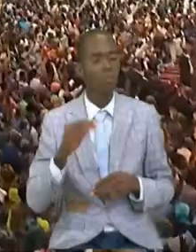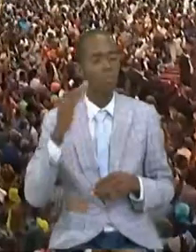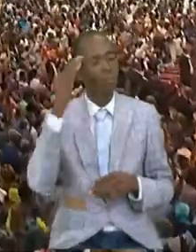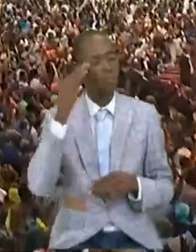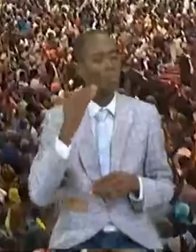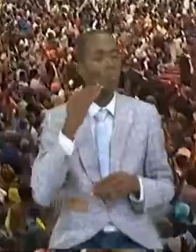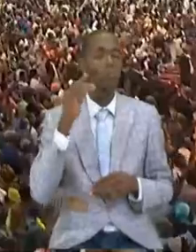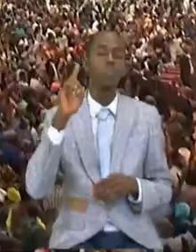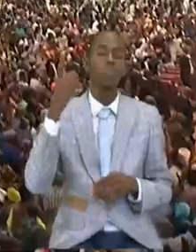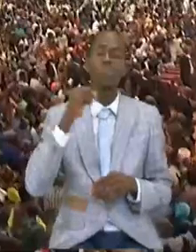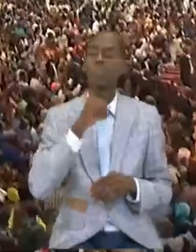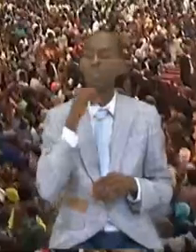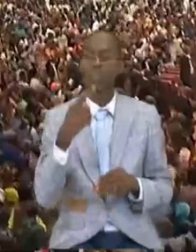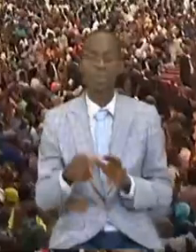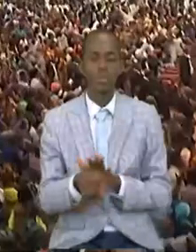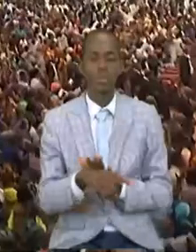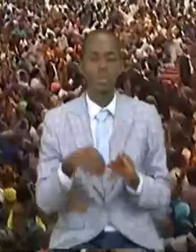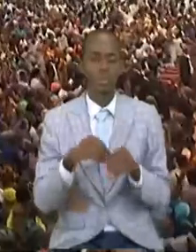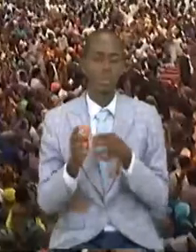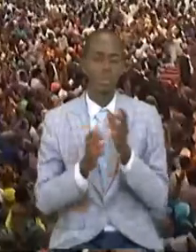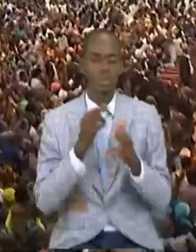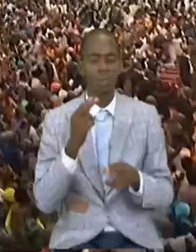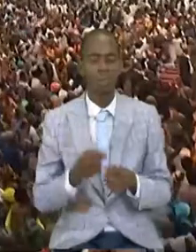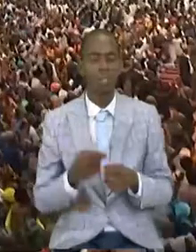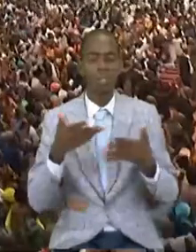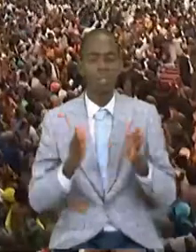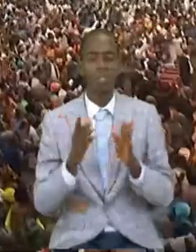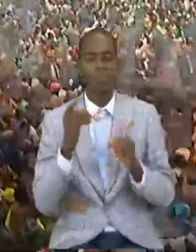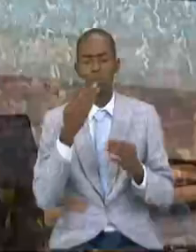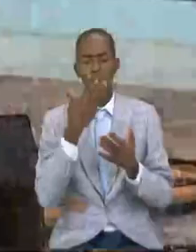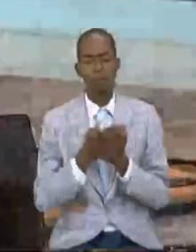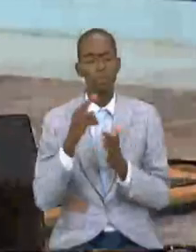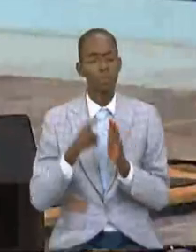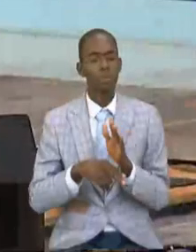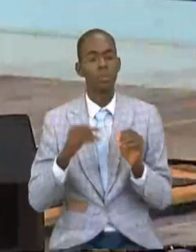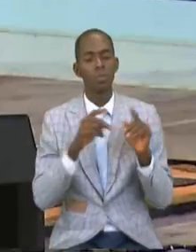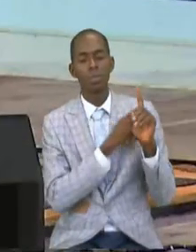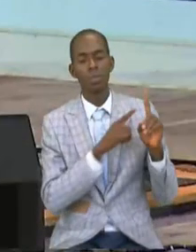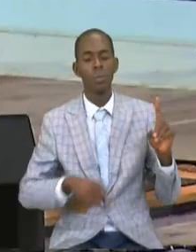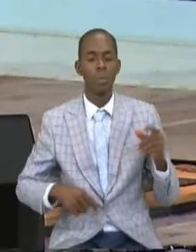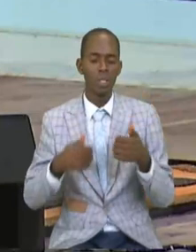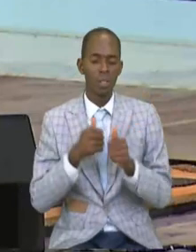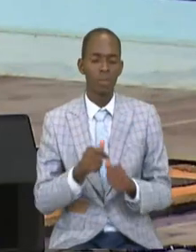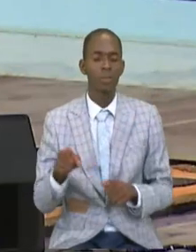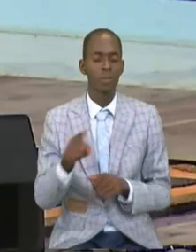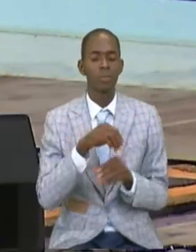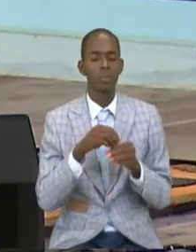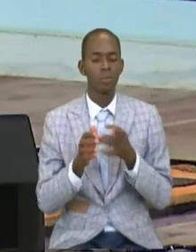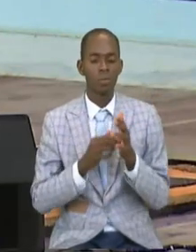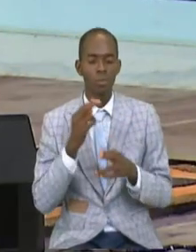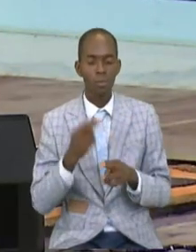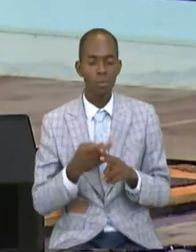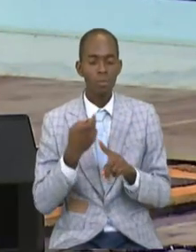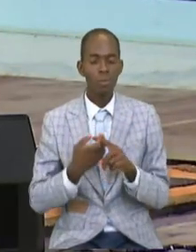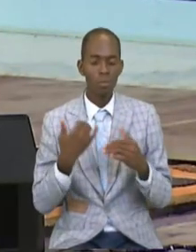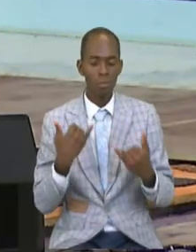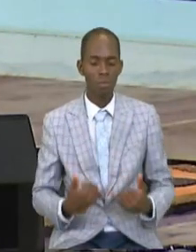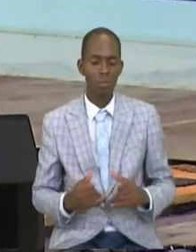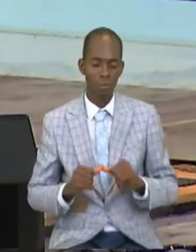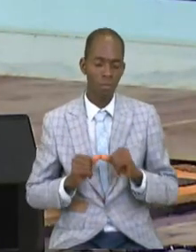Soyez la tête et non la queue. Que la bonté du Seigneur vous accompagne